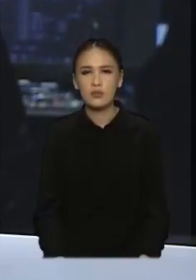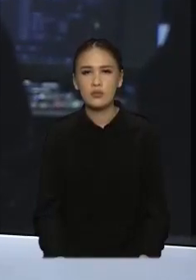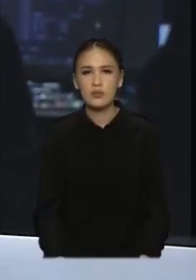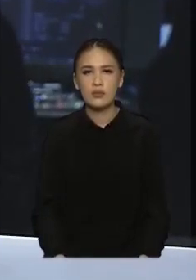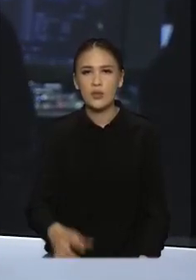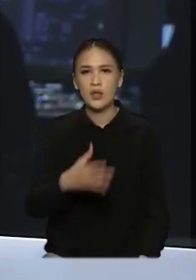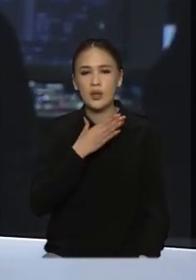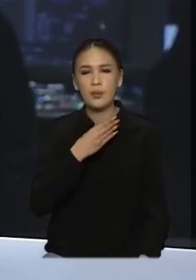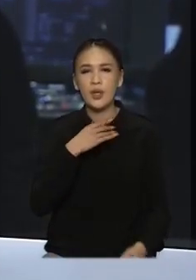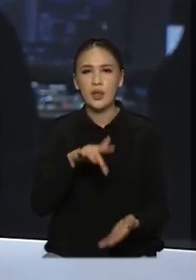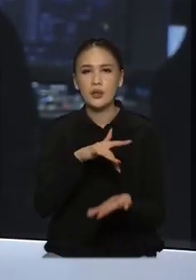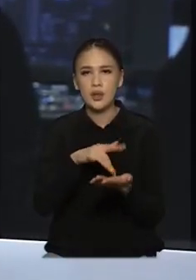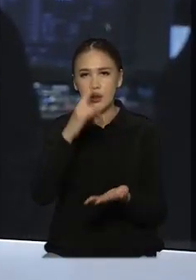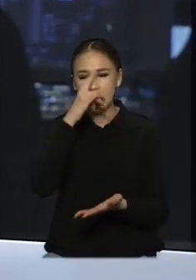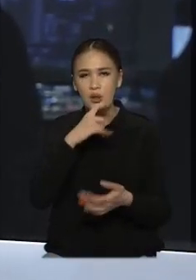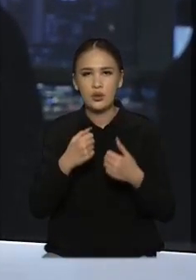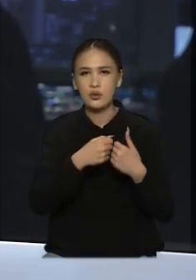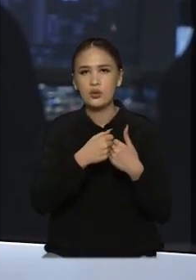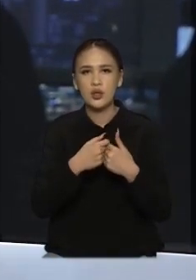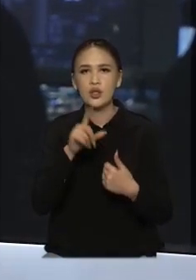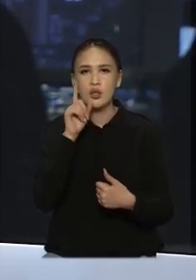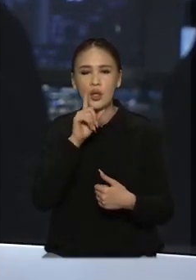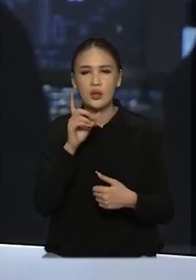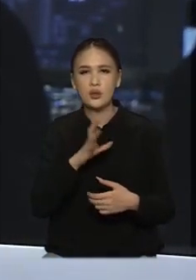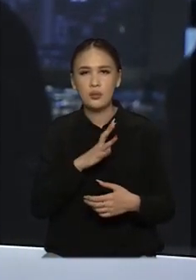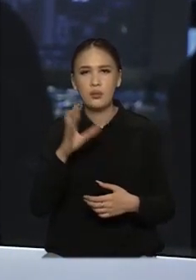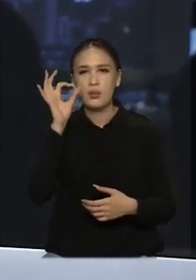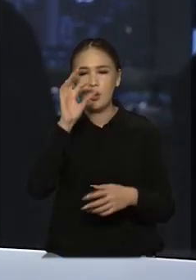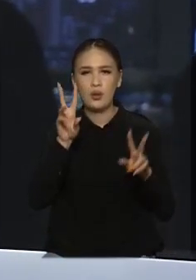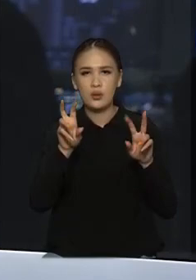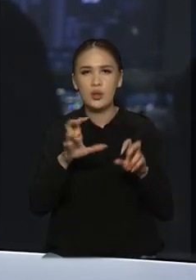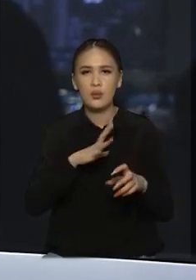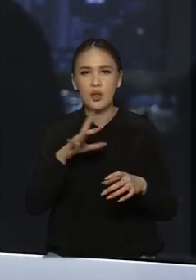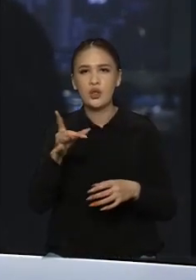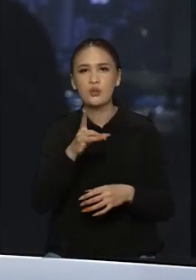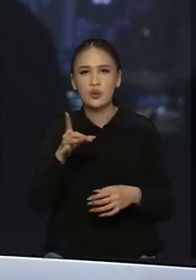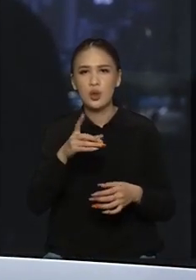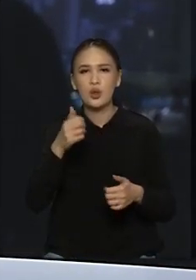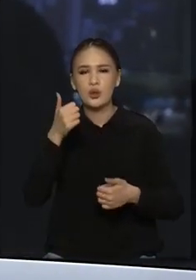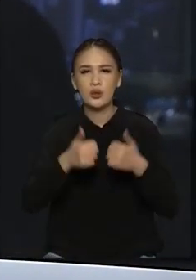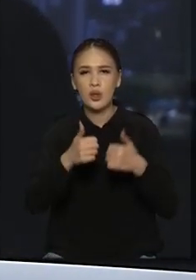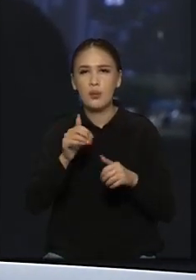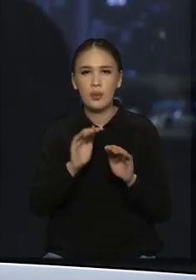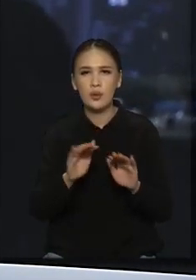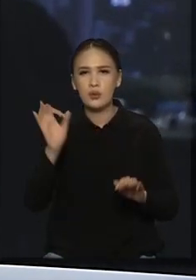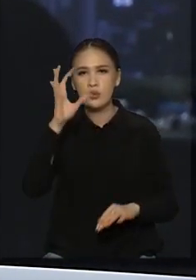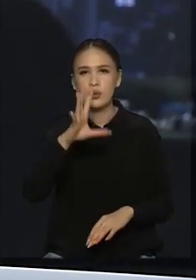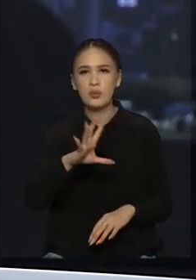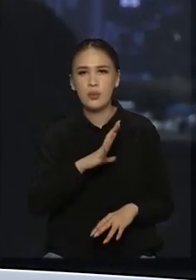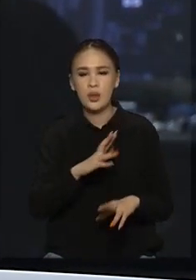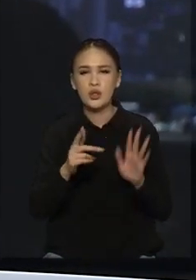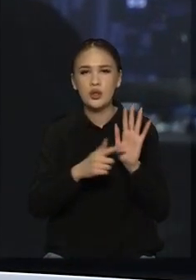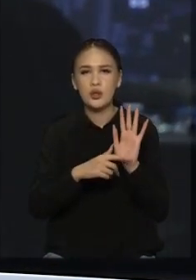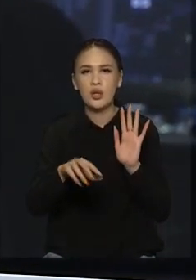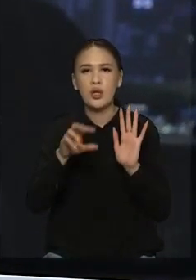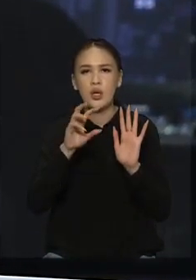Ал Семей қаласында қазақ күресінен жас сарбаз барысы атты республикалық турнир өтті. Балуандар бақ сынаған спорттық сайыс 7 мамыр